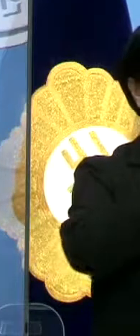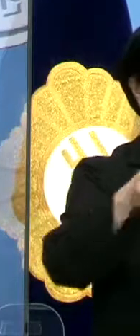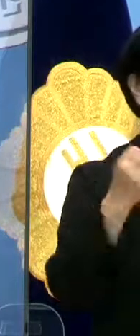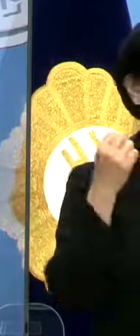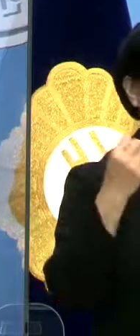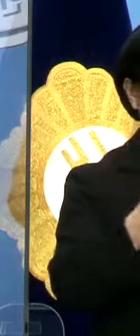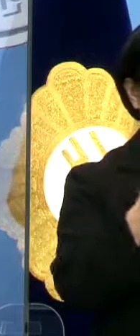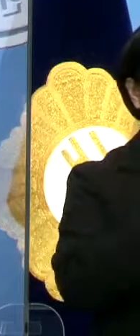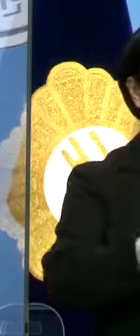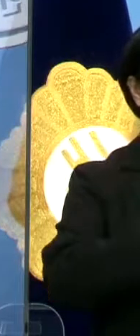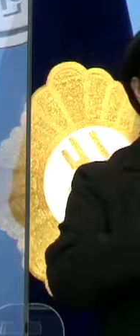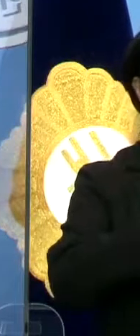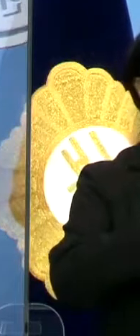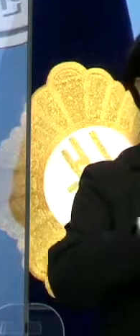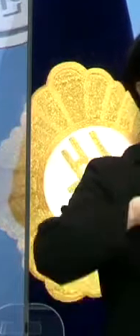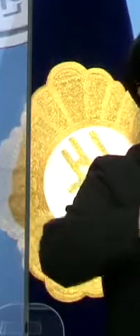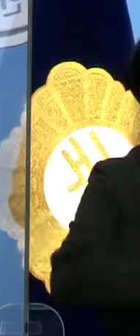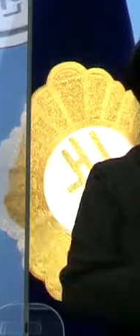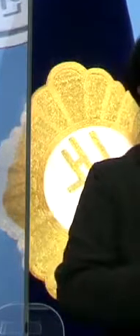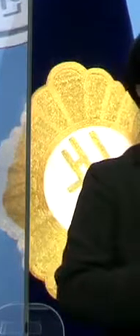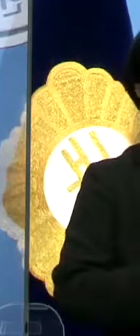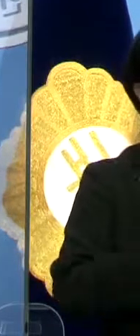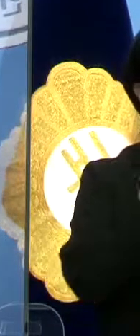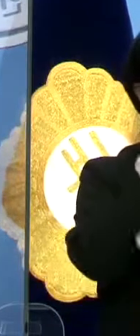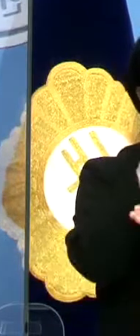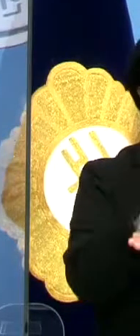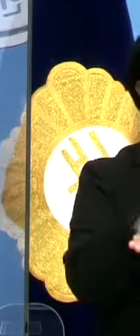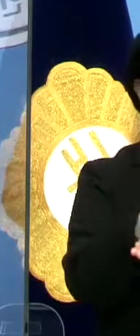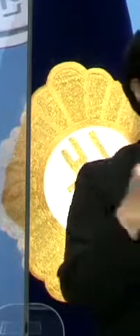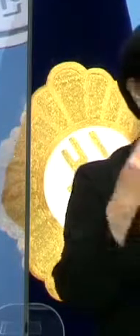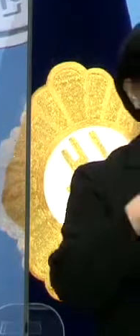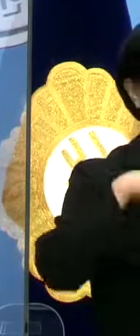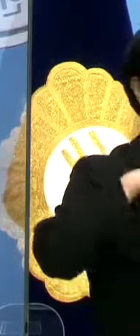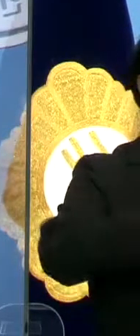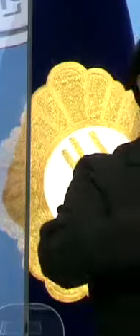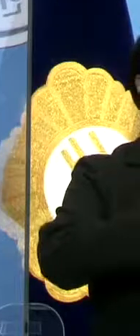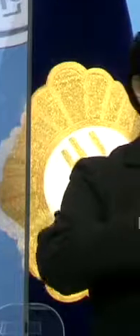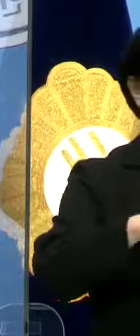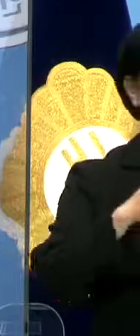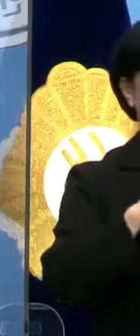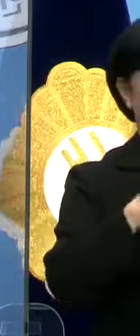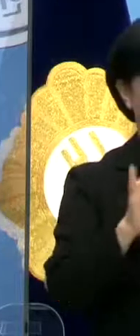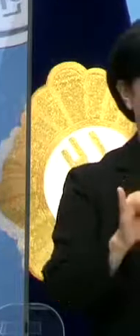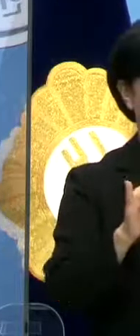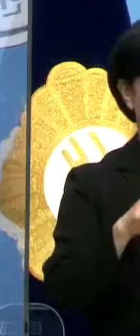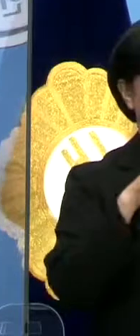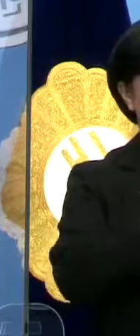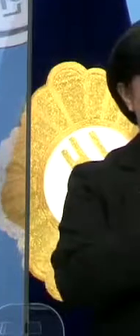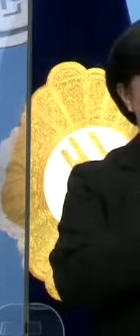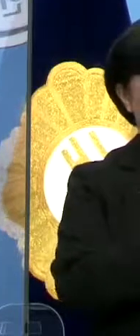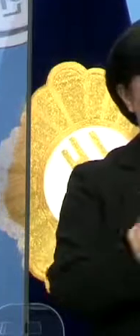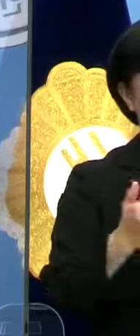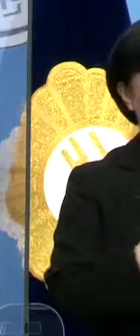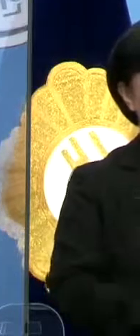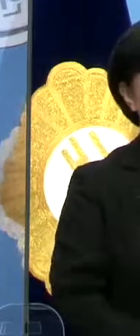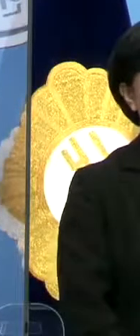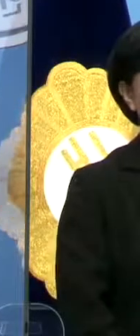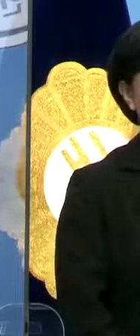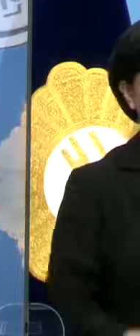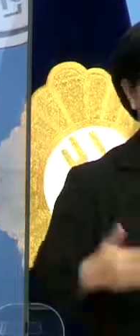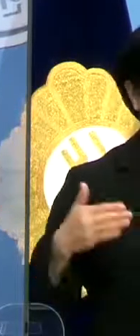제대로 3 원하는 길에 자신들이 고개 숙이고 무릎 꿇 꼭 국민들 앞에 입장을 밝혀 주기를 바랍니다